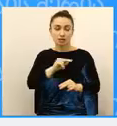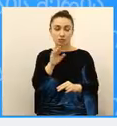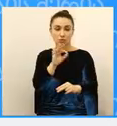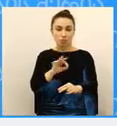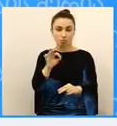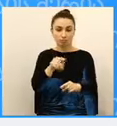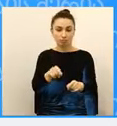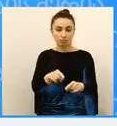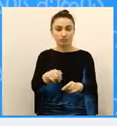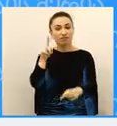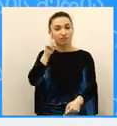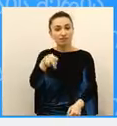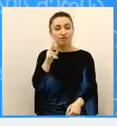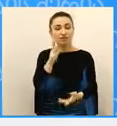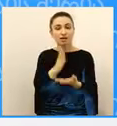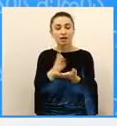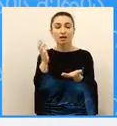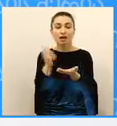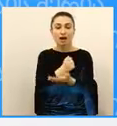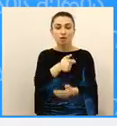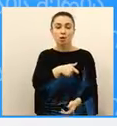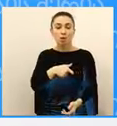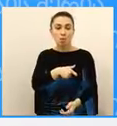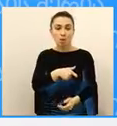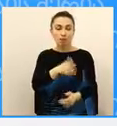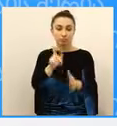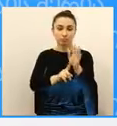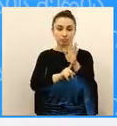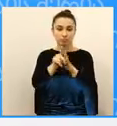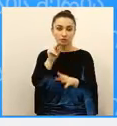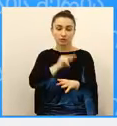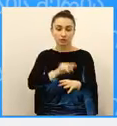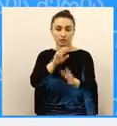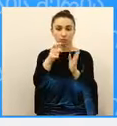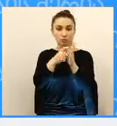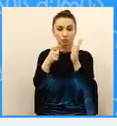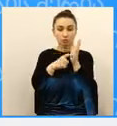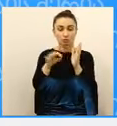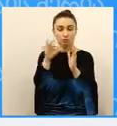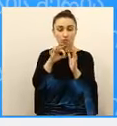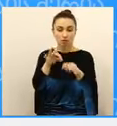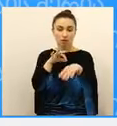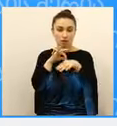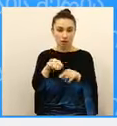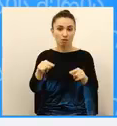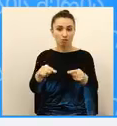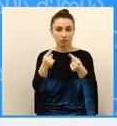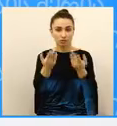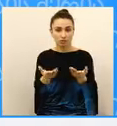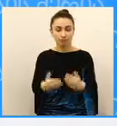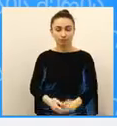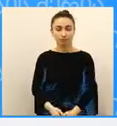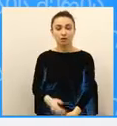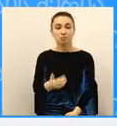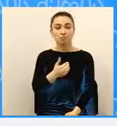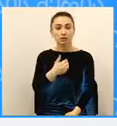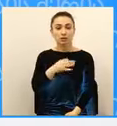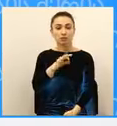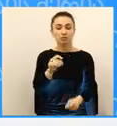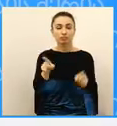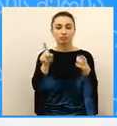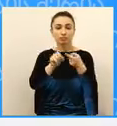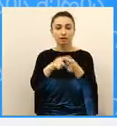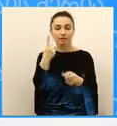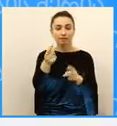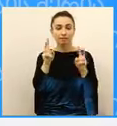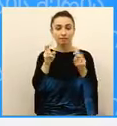სამუშაოებთან დაკავშირებით გაცოდინება ვინ არის გამარჯვებული კომპანია და დავიწყებთ უშუალოდ სამუშაოების განხორციელებას. Minda შევეხო ასევე